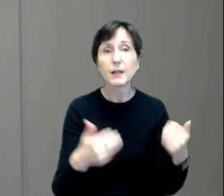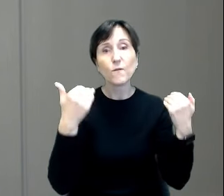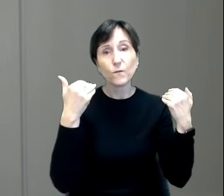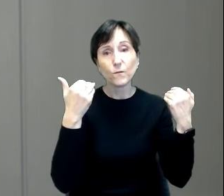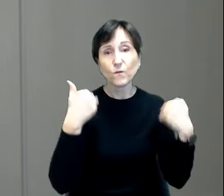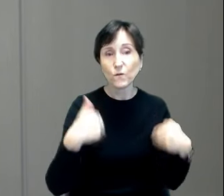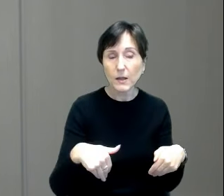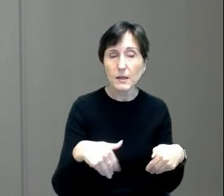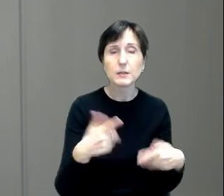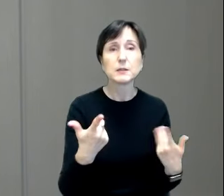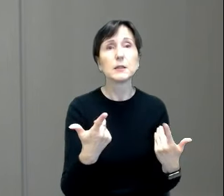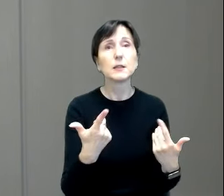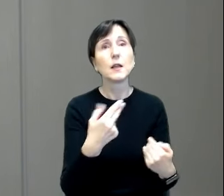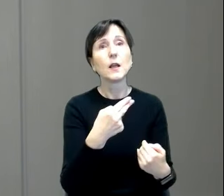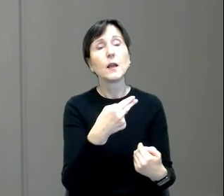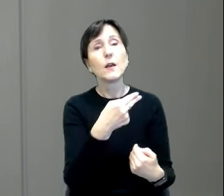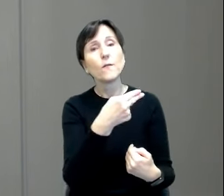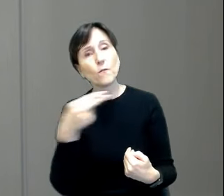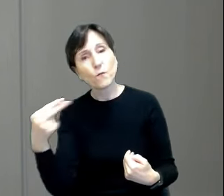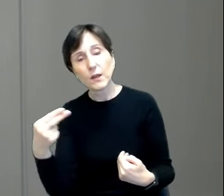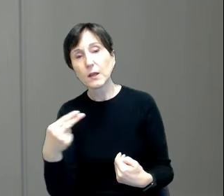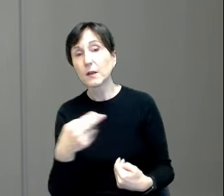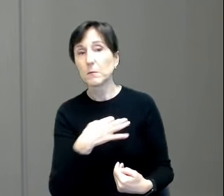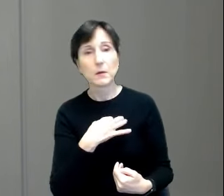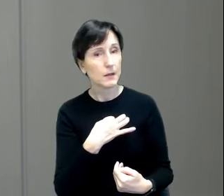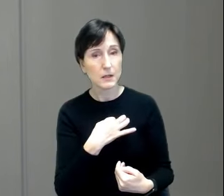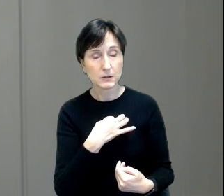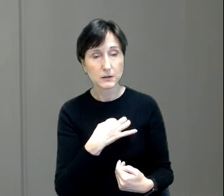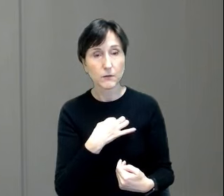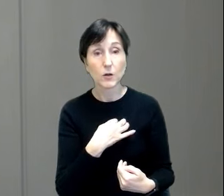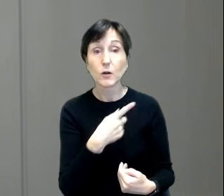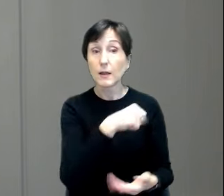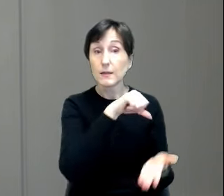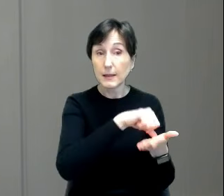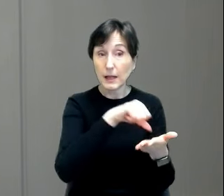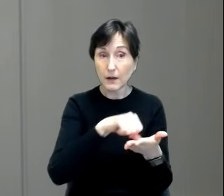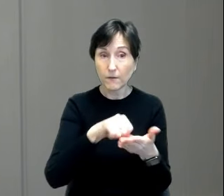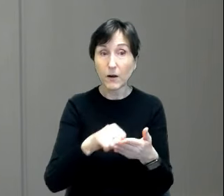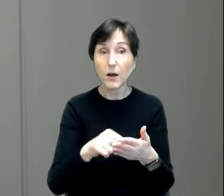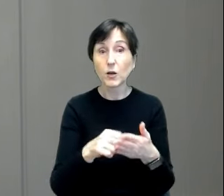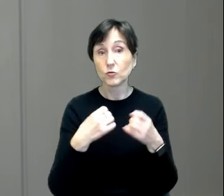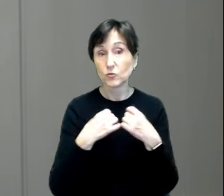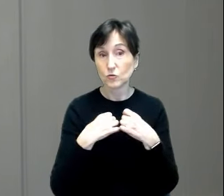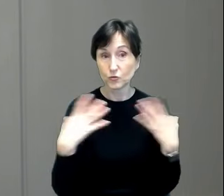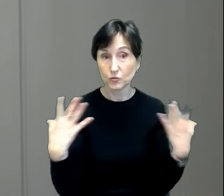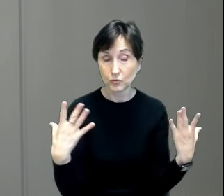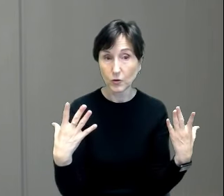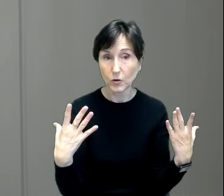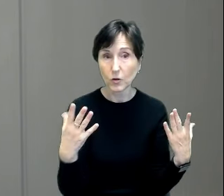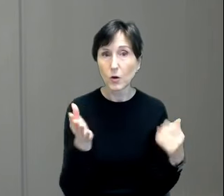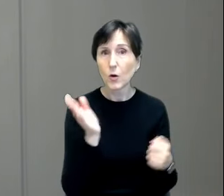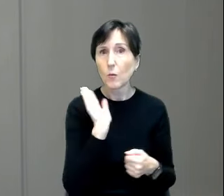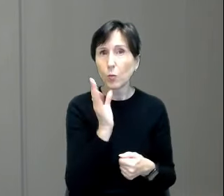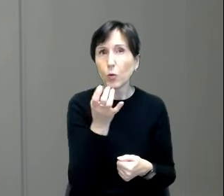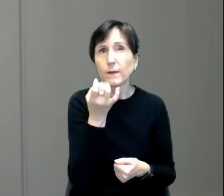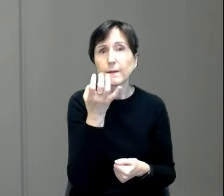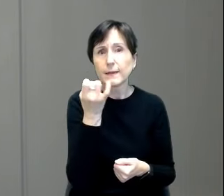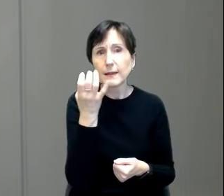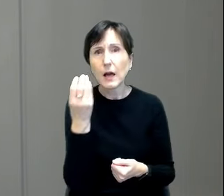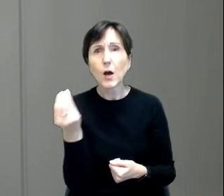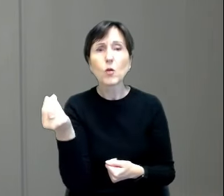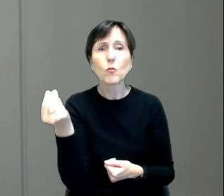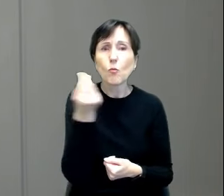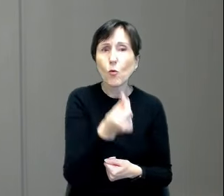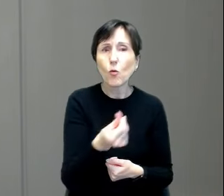asmenys ar dėl to kad jie dalyvauja šioje šventėje mokės dar kažkokias tai įmokas